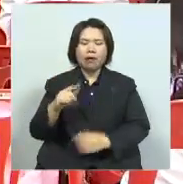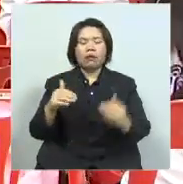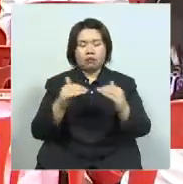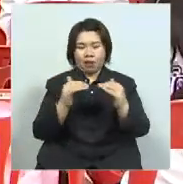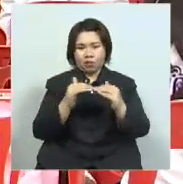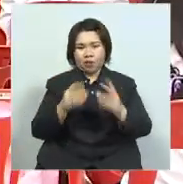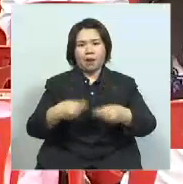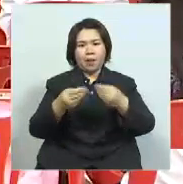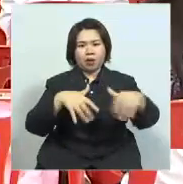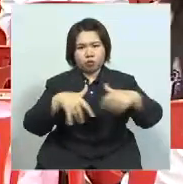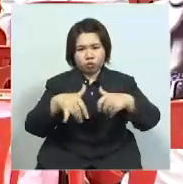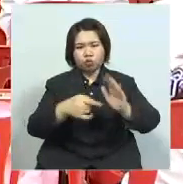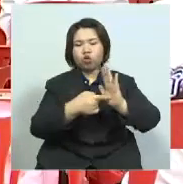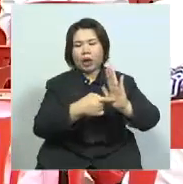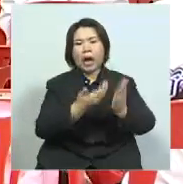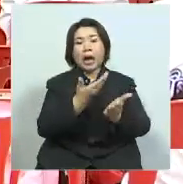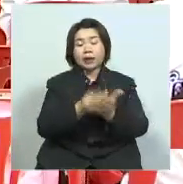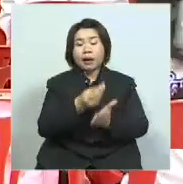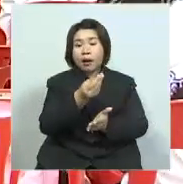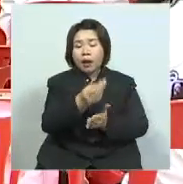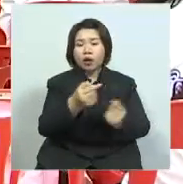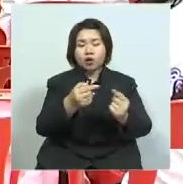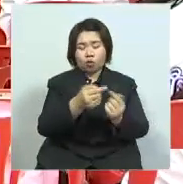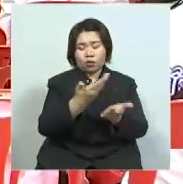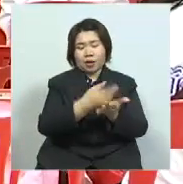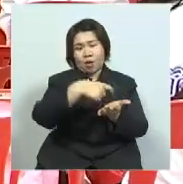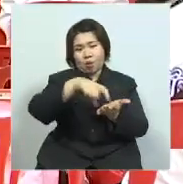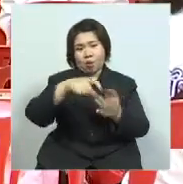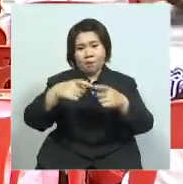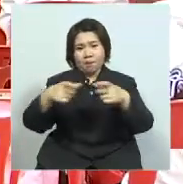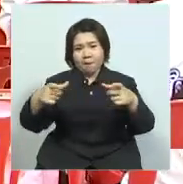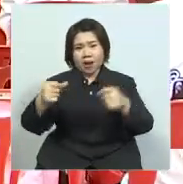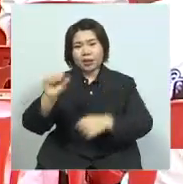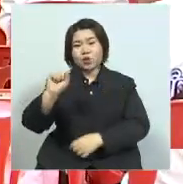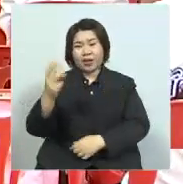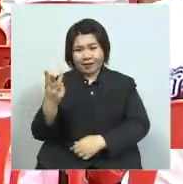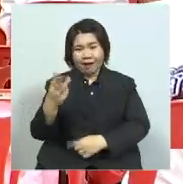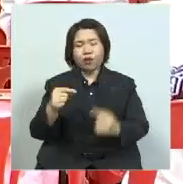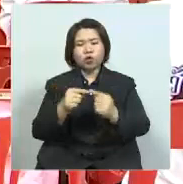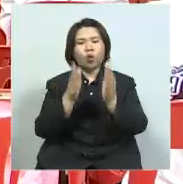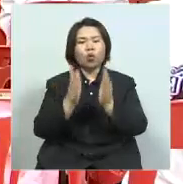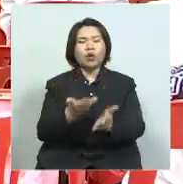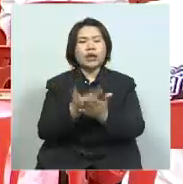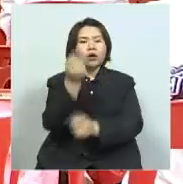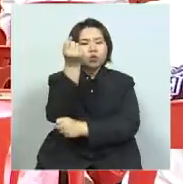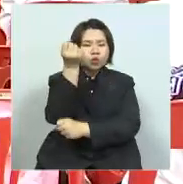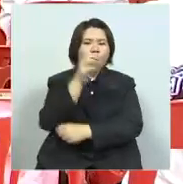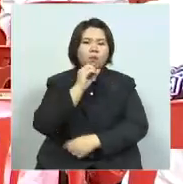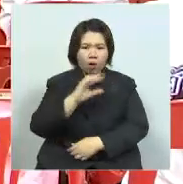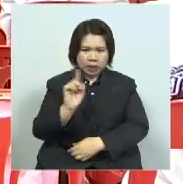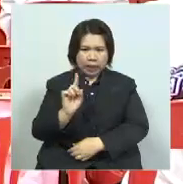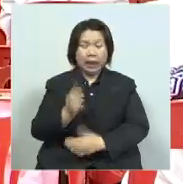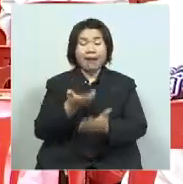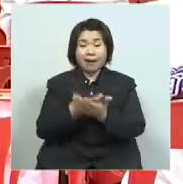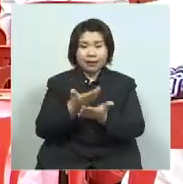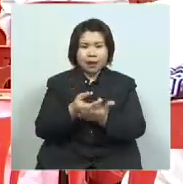ให้กับประชาชนอย่างเช่นการมอบเงินผ่านบัตรสวัสดิการแห่งรัฐให้กับผู้มีรายได้น้อยนะคะซึ่งนายกรัฐมนตรีก็ได้เน้นย้ำว่าเ